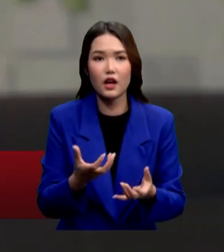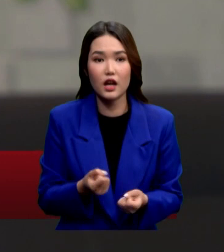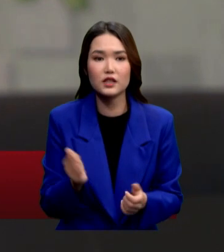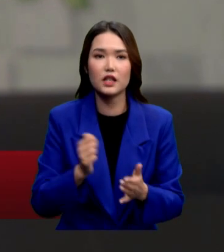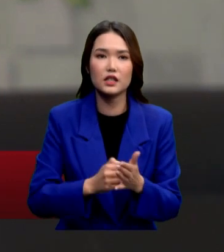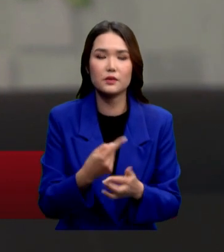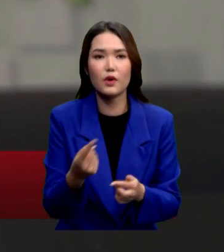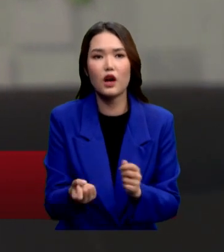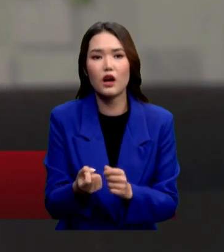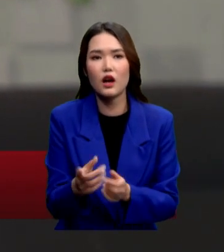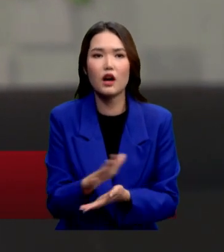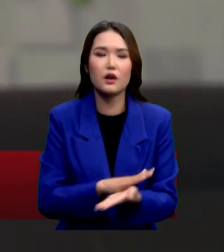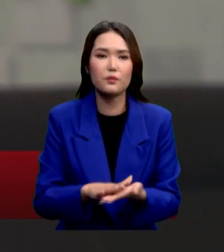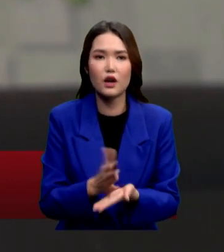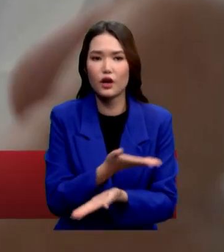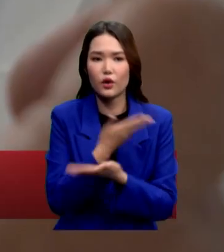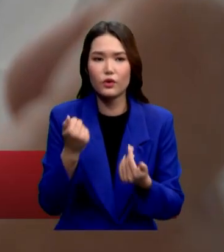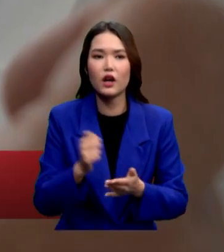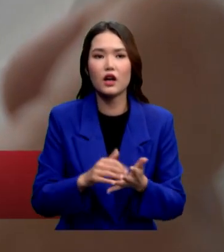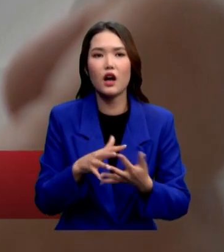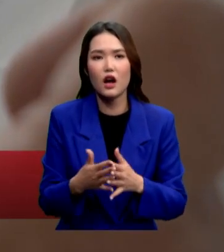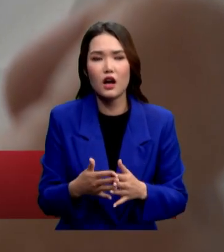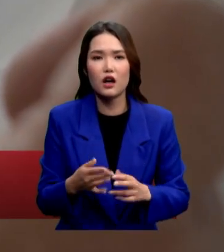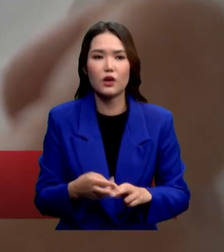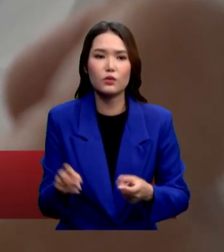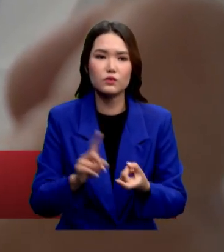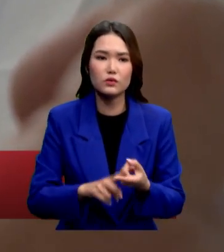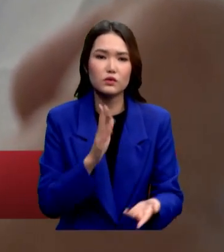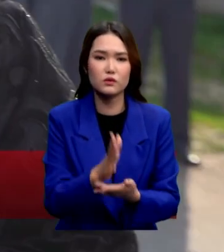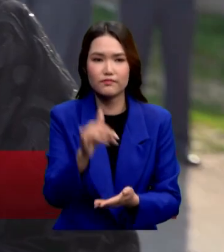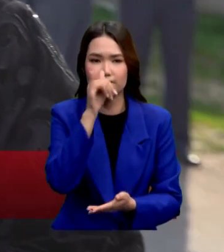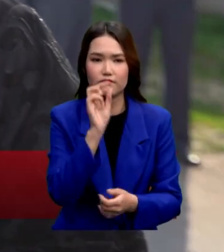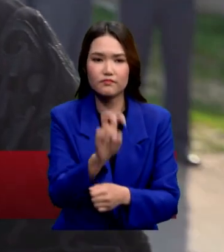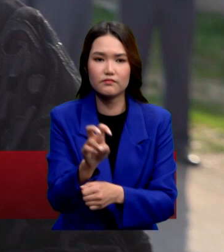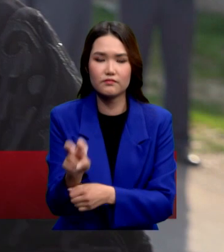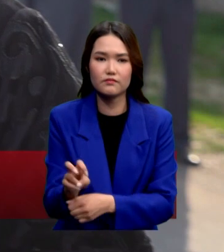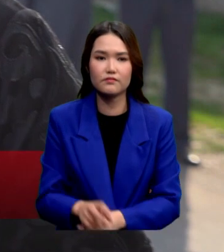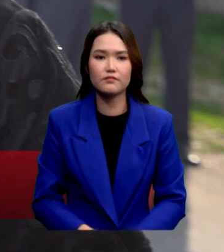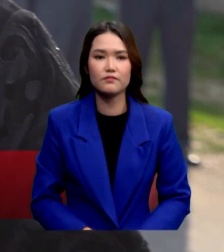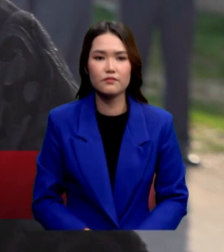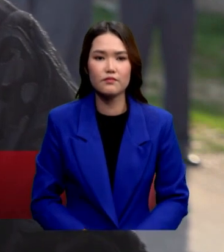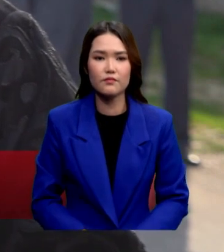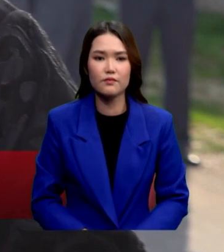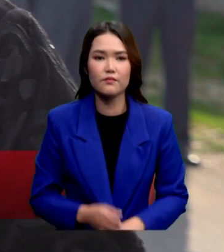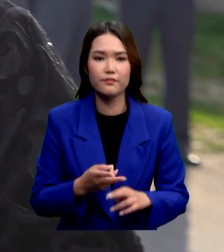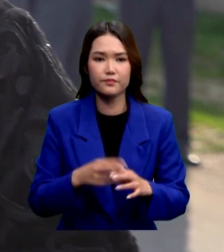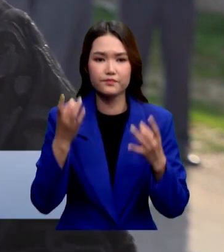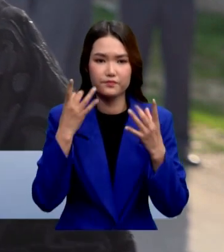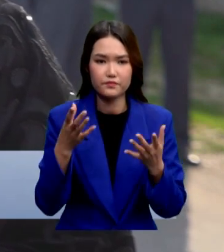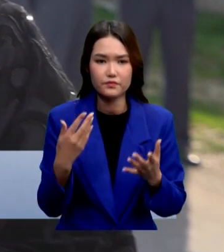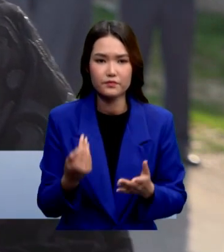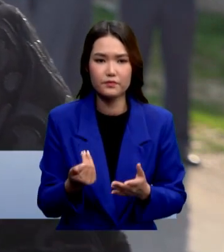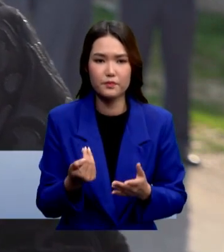жәрдем шақырудан басқа амалы жоқ, өйткені ауылдағы медициналық пункт көмек көрсете алмайды. Сумкамызда дәрі жүреді күнделікті.